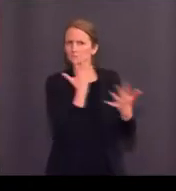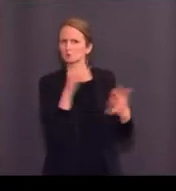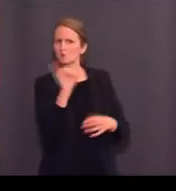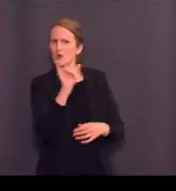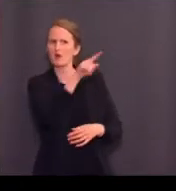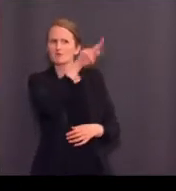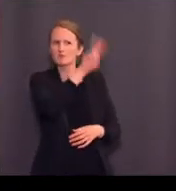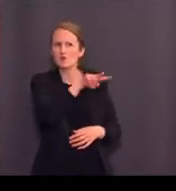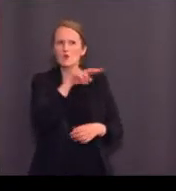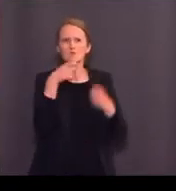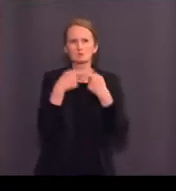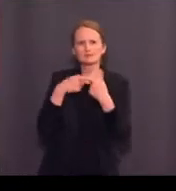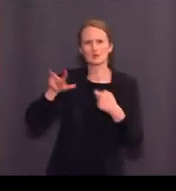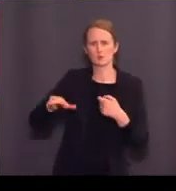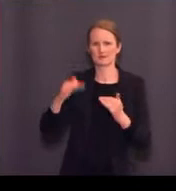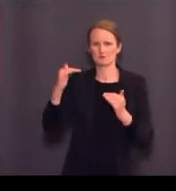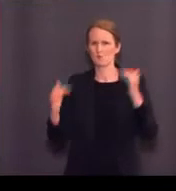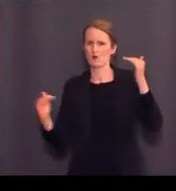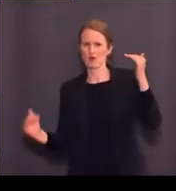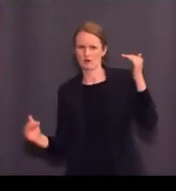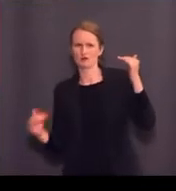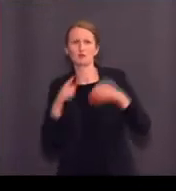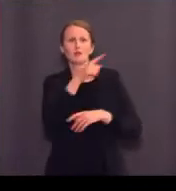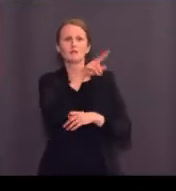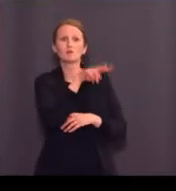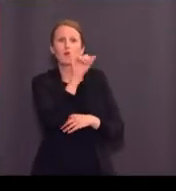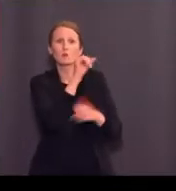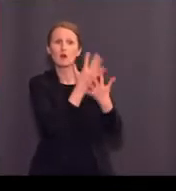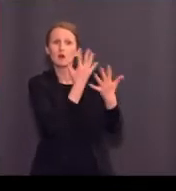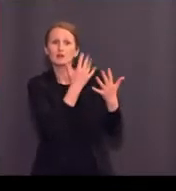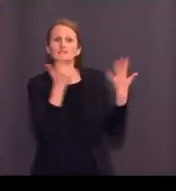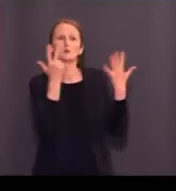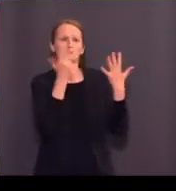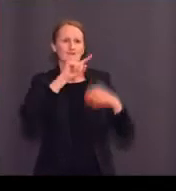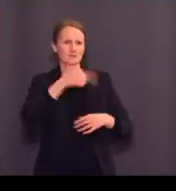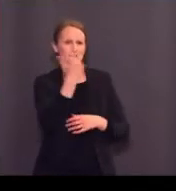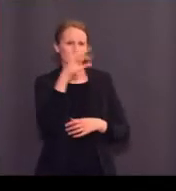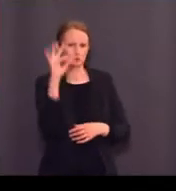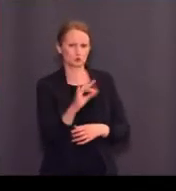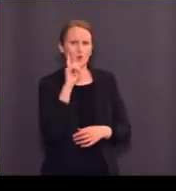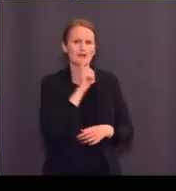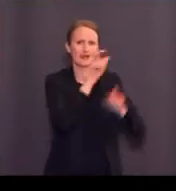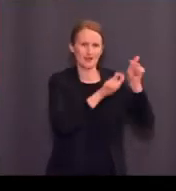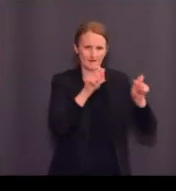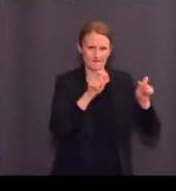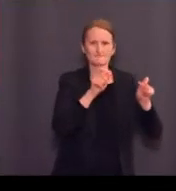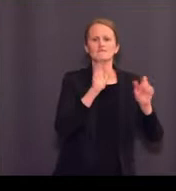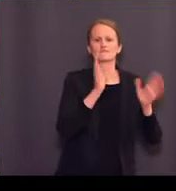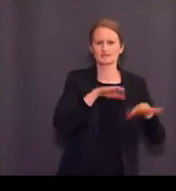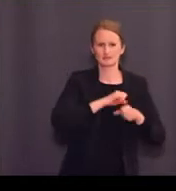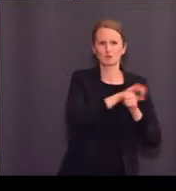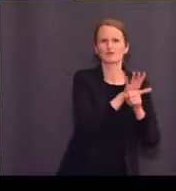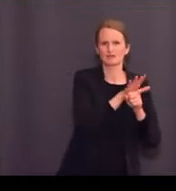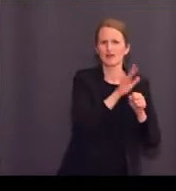la Flandre, on a 8,7% des élèves et 13,2% du personnel. Si on voit la Wallonie, on